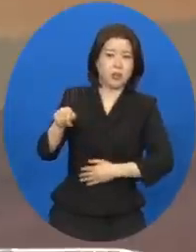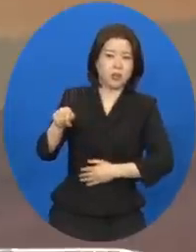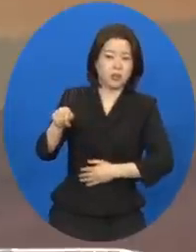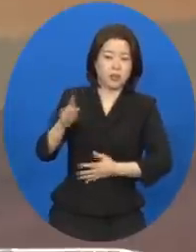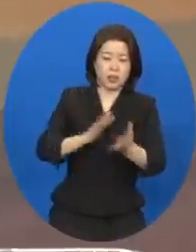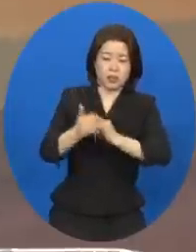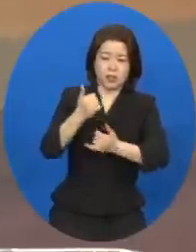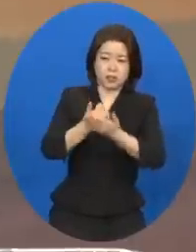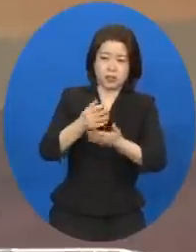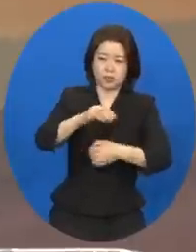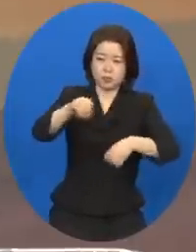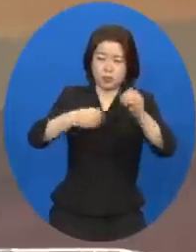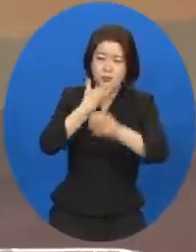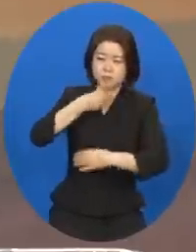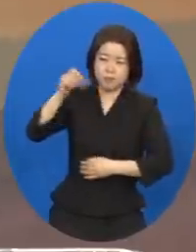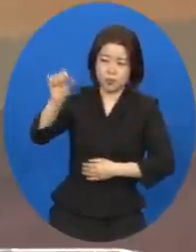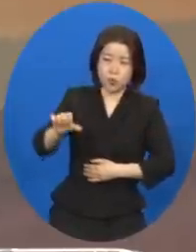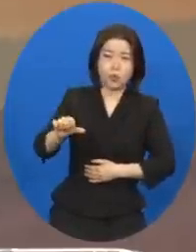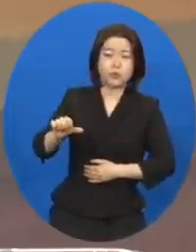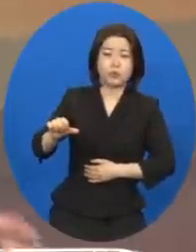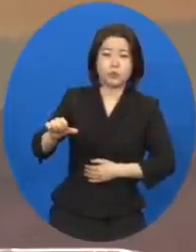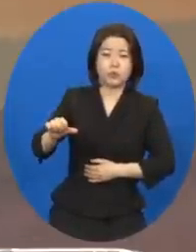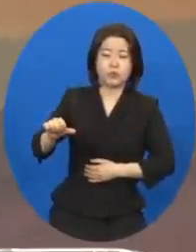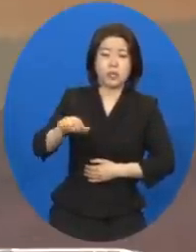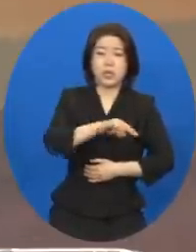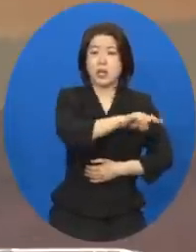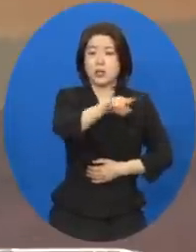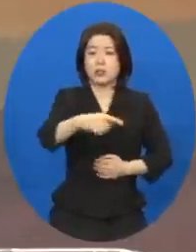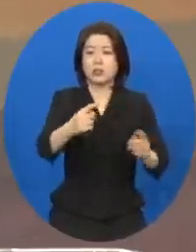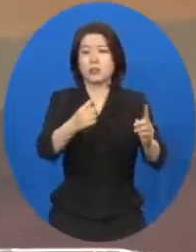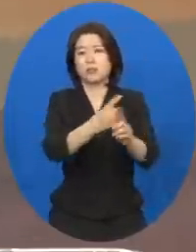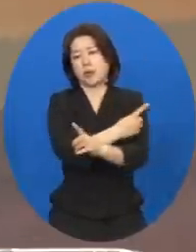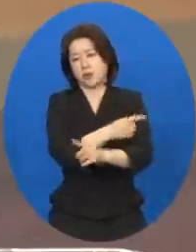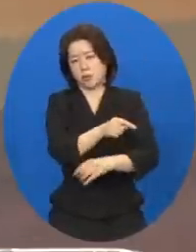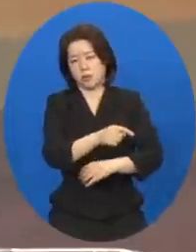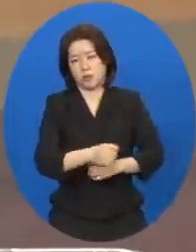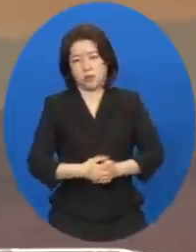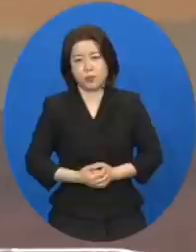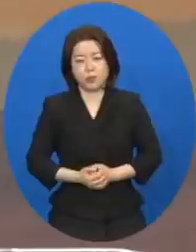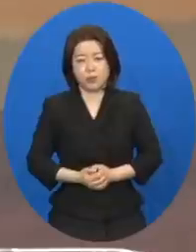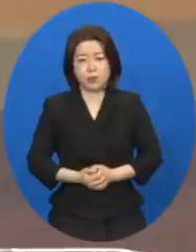오히려 저주하고 그런 사람들이 많습니다.